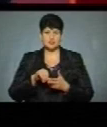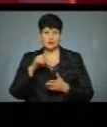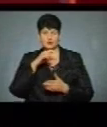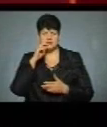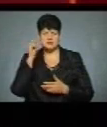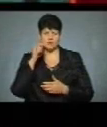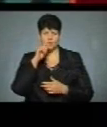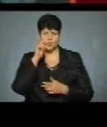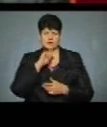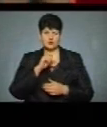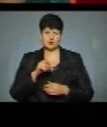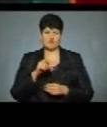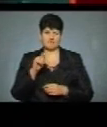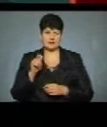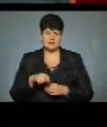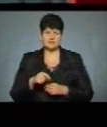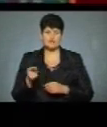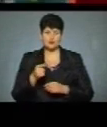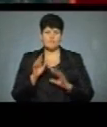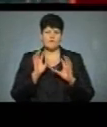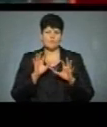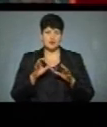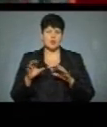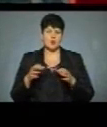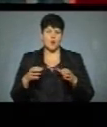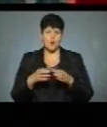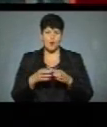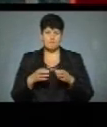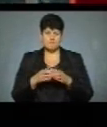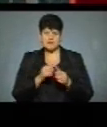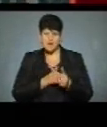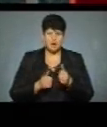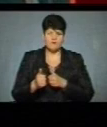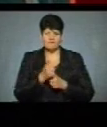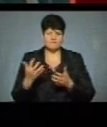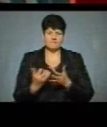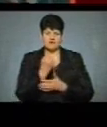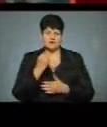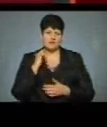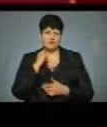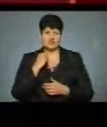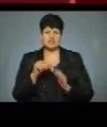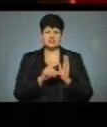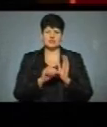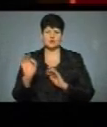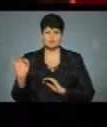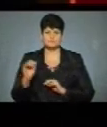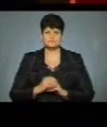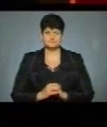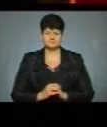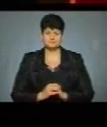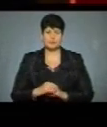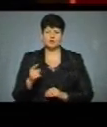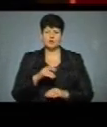війни. Тернопільська волейбольна команда «Галичанка ТНЕО» обіграла суперниць з Волині 6-0. У